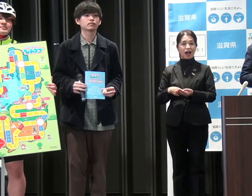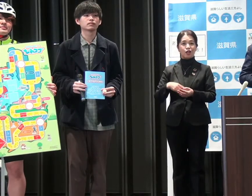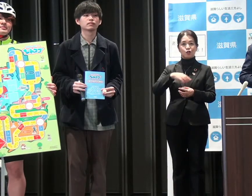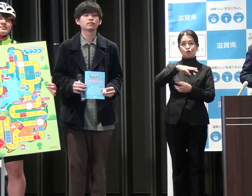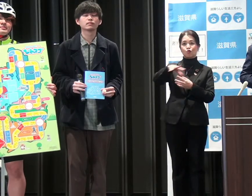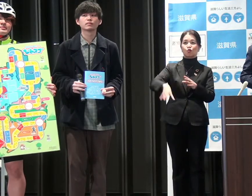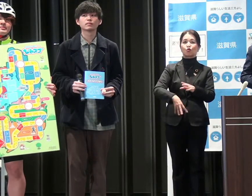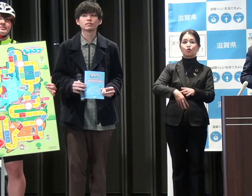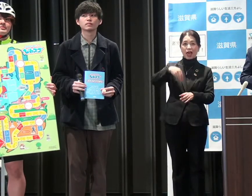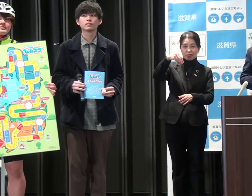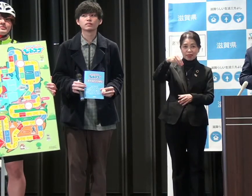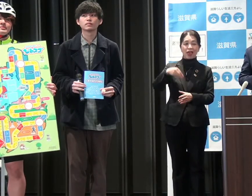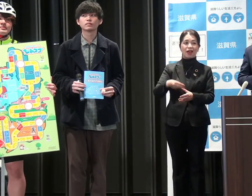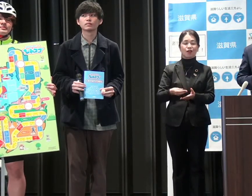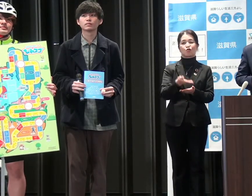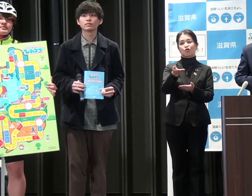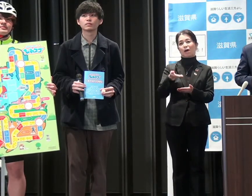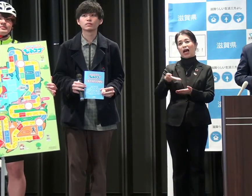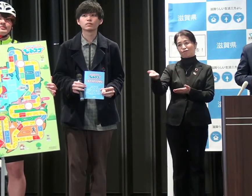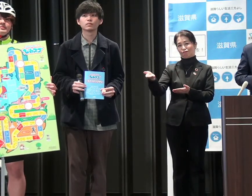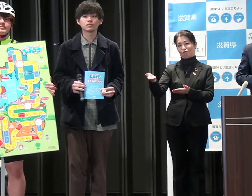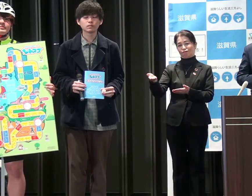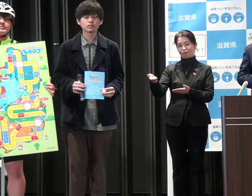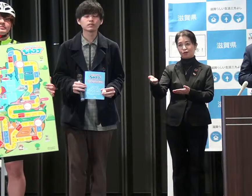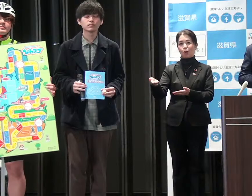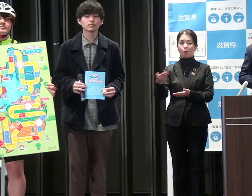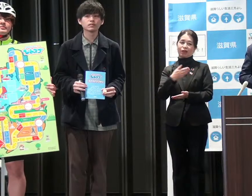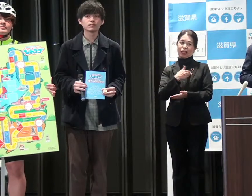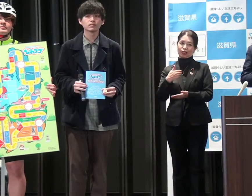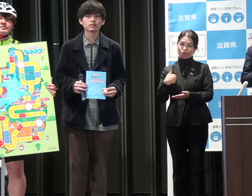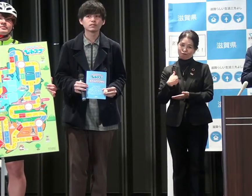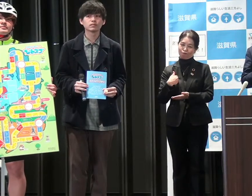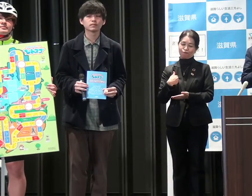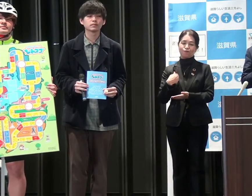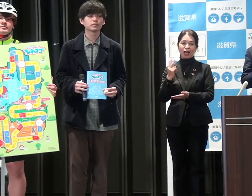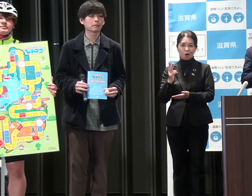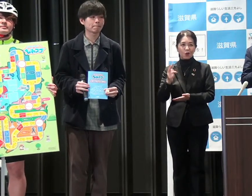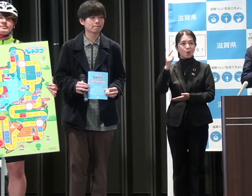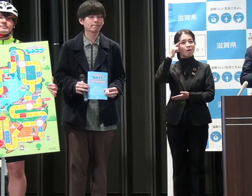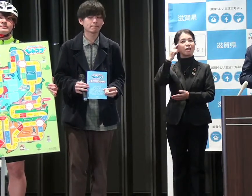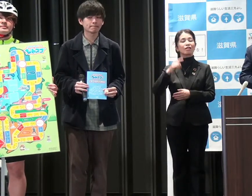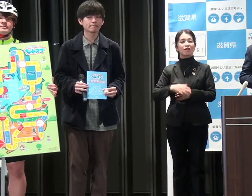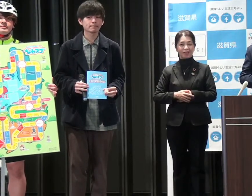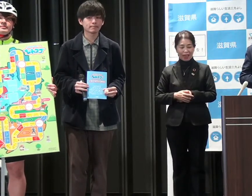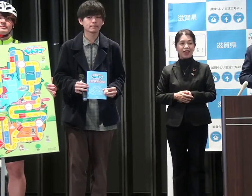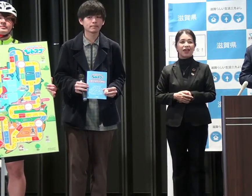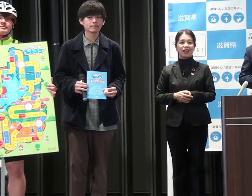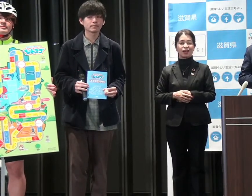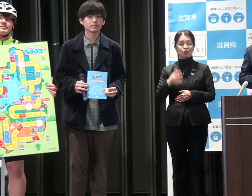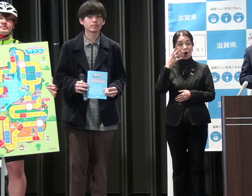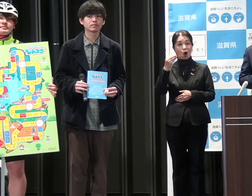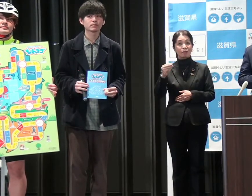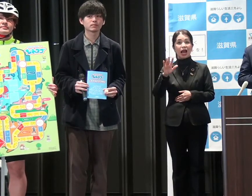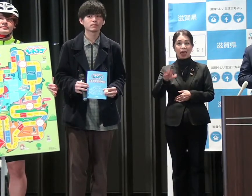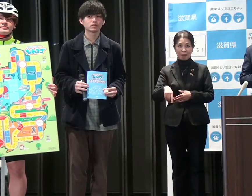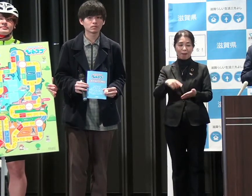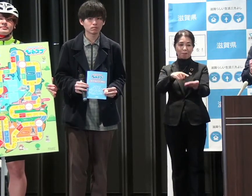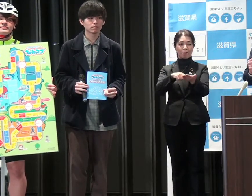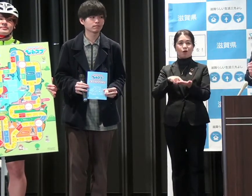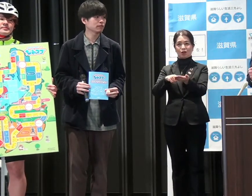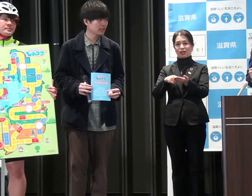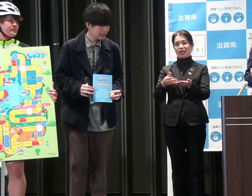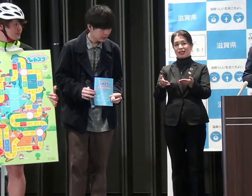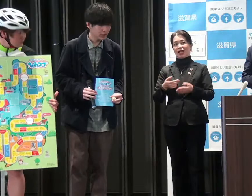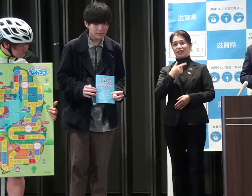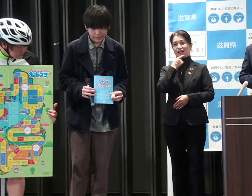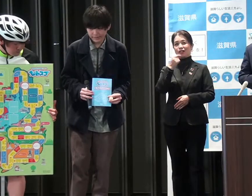抽選で、はい、抽選でお配りもしたいと思いますので、ぜひご興味ある方、振るってご応募いただければと思います。ありが